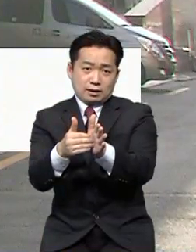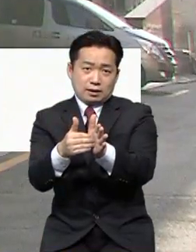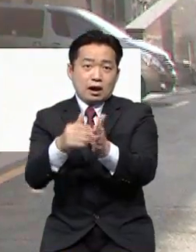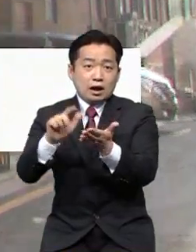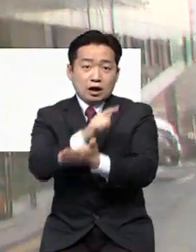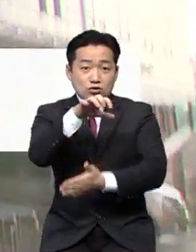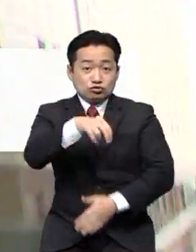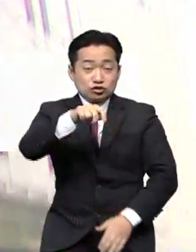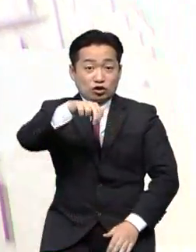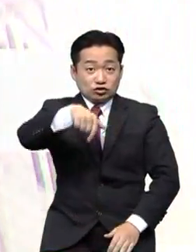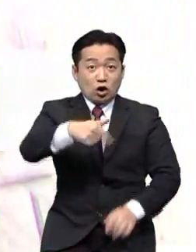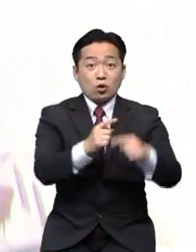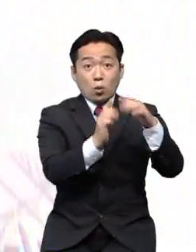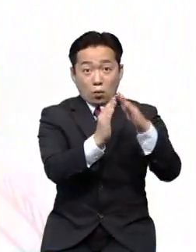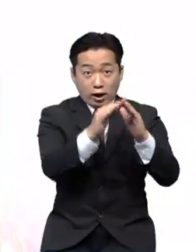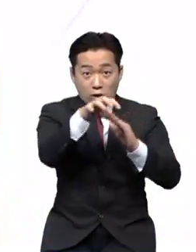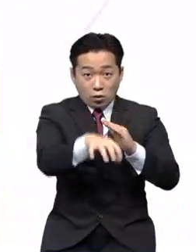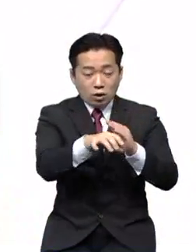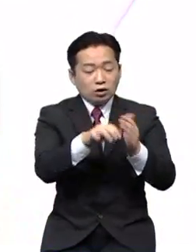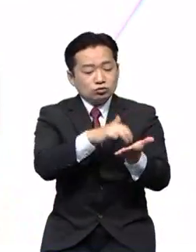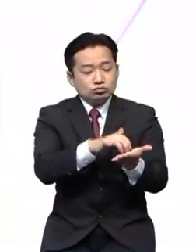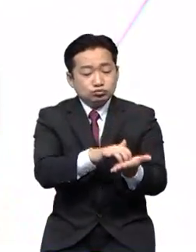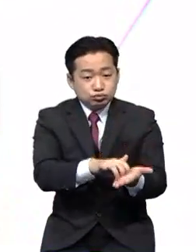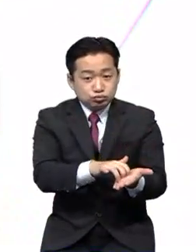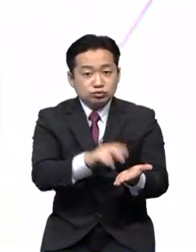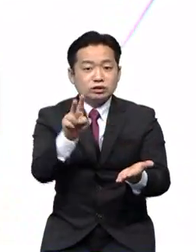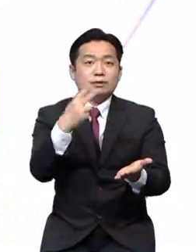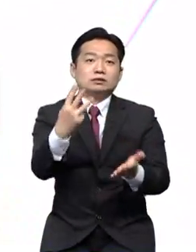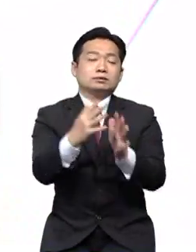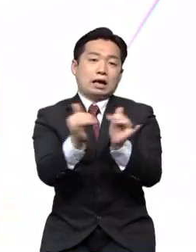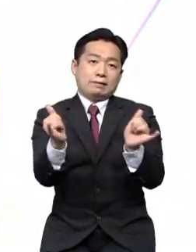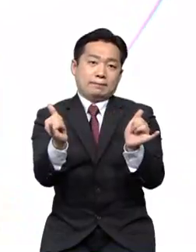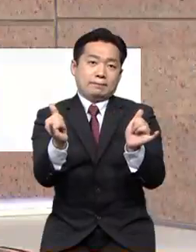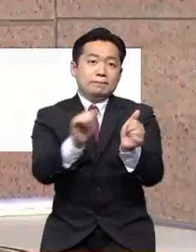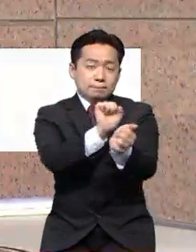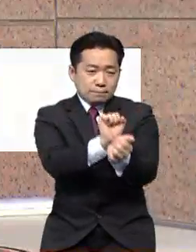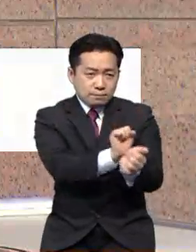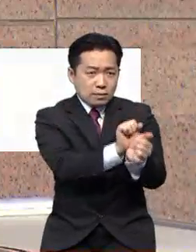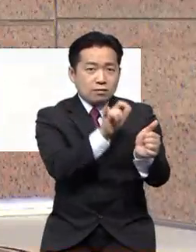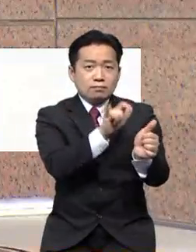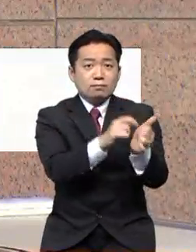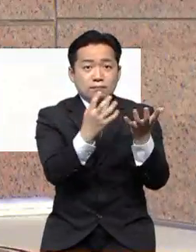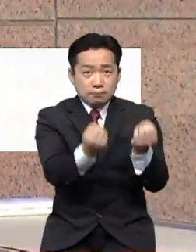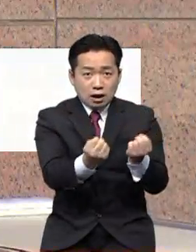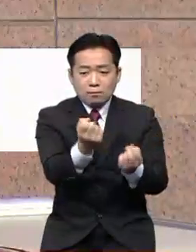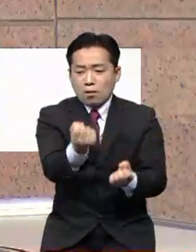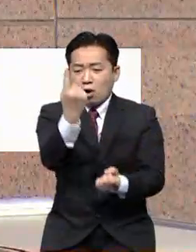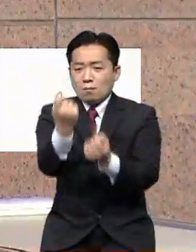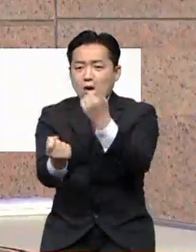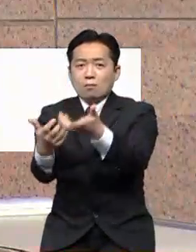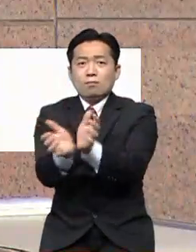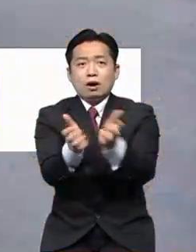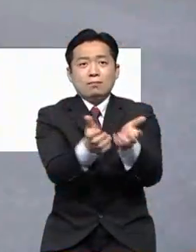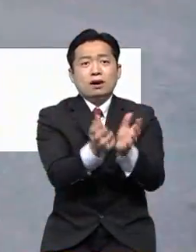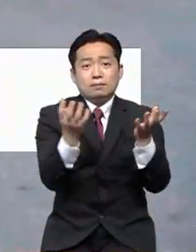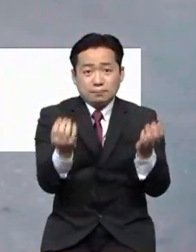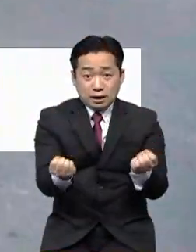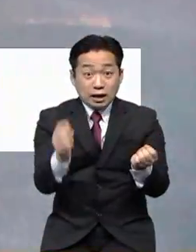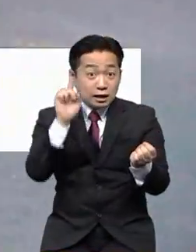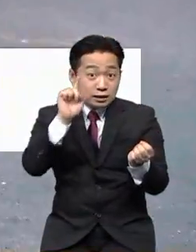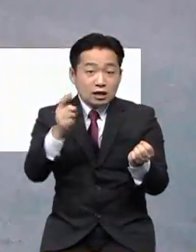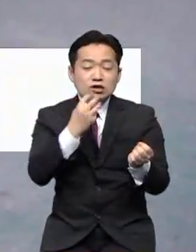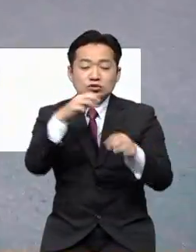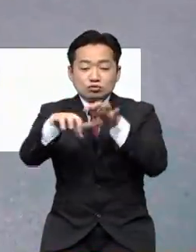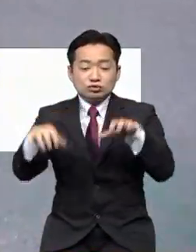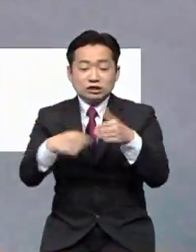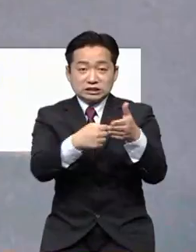강서구 성석교회에서도 누적 확진자가 총 203명이 되는 등 산발적인 집단 감염이 끊이질 않고 있습니다. 내일이면